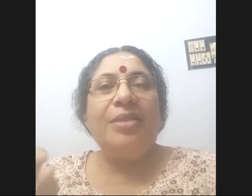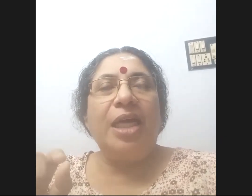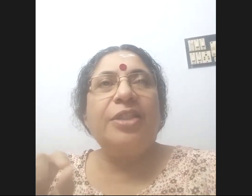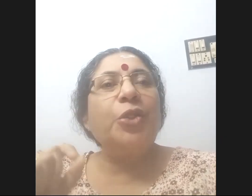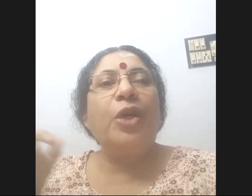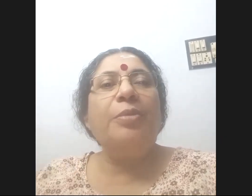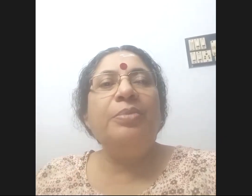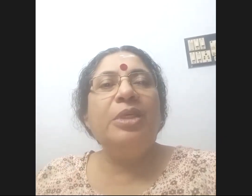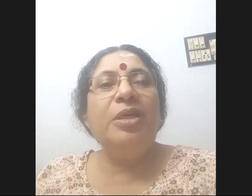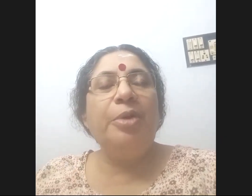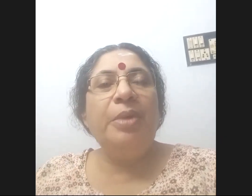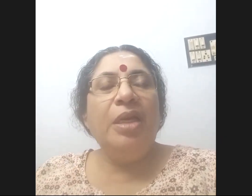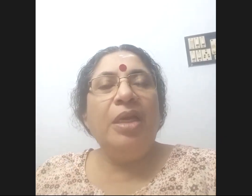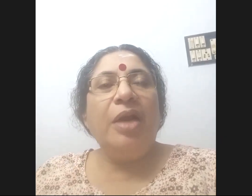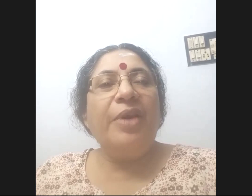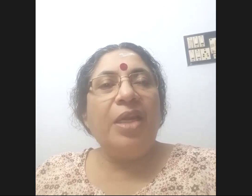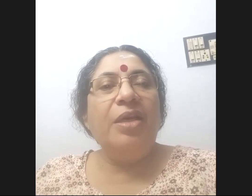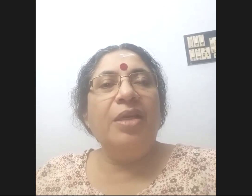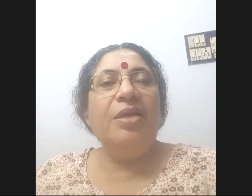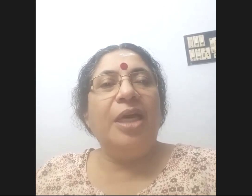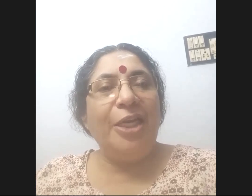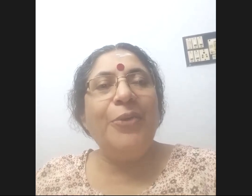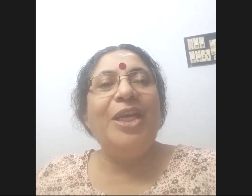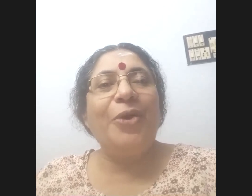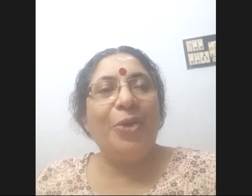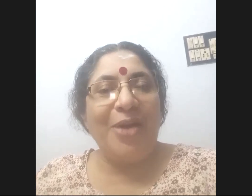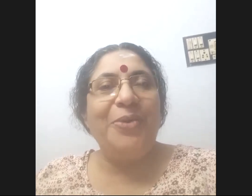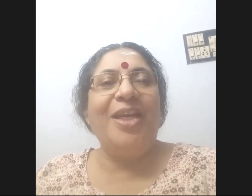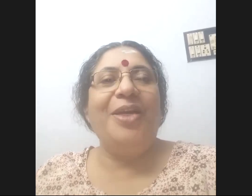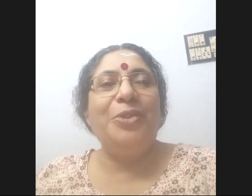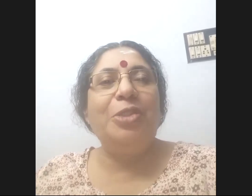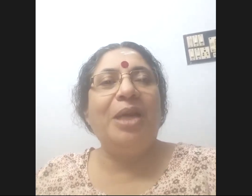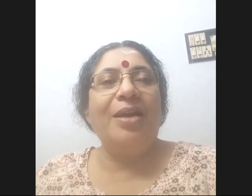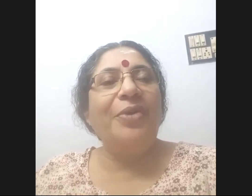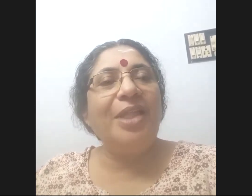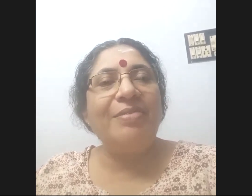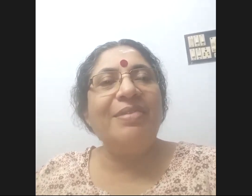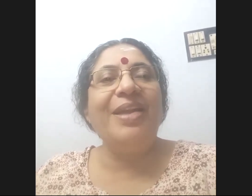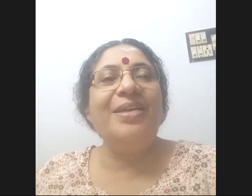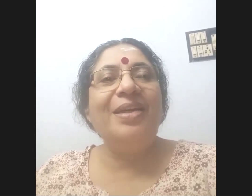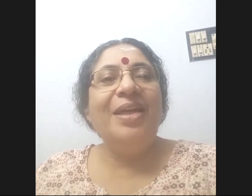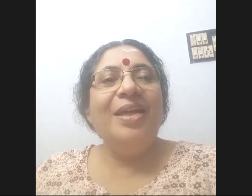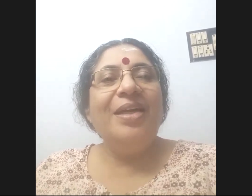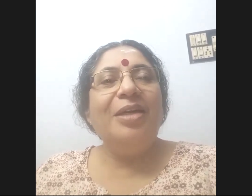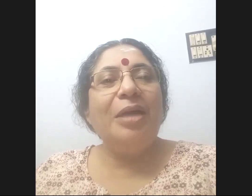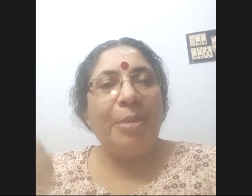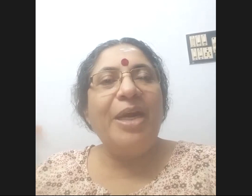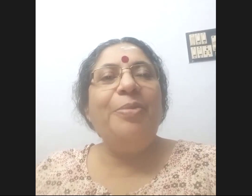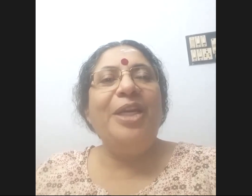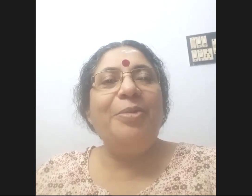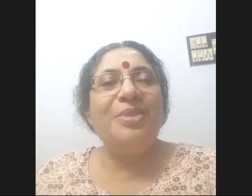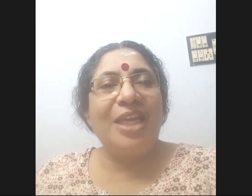നമുക്ക് അത് അത്രത്തോളം, ഇപ്പം അവർക്ക് ആ രണ്ടു കുട്ടികൾക്ക് ഓരോ ആൺകുട്ടികളാണ്, കുഞ്ഞു മക്കളാണ്. അവര് നന്നായിട്ട്